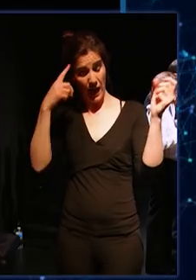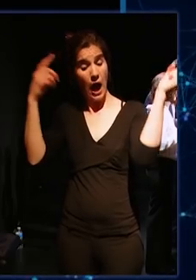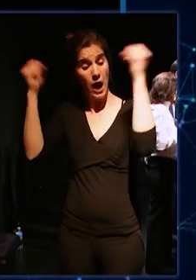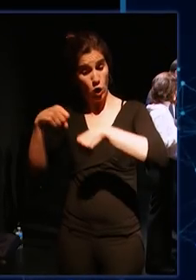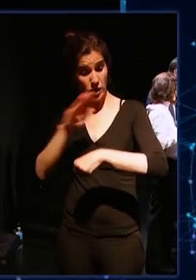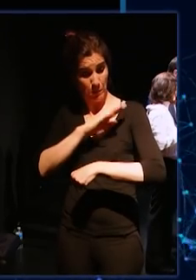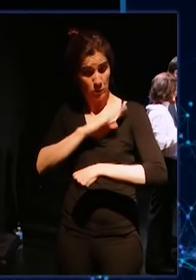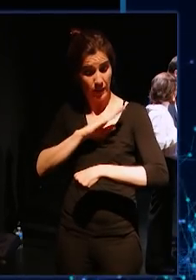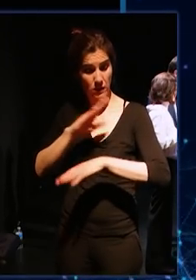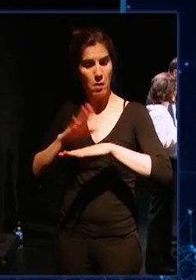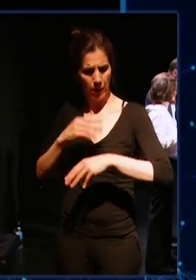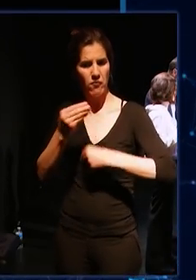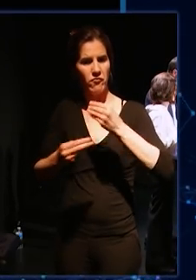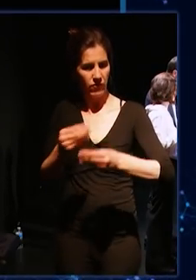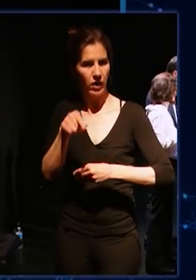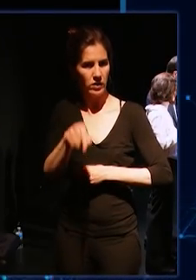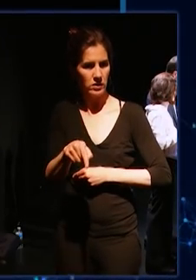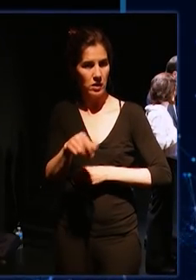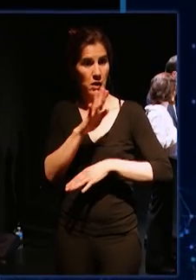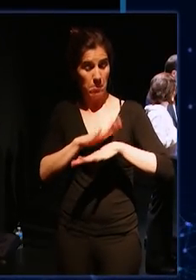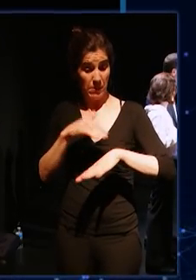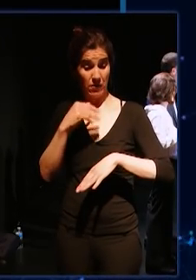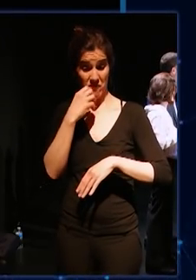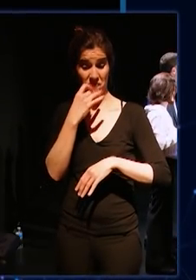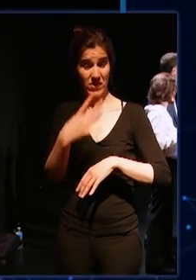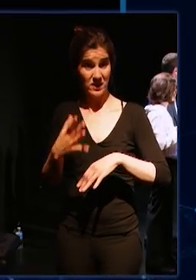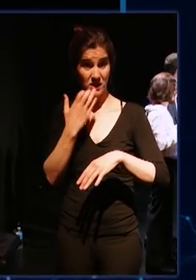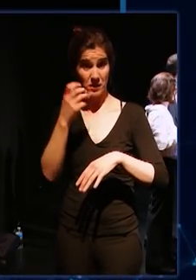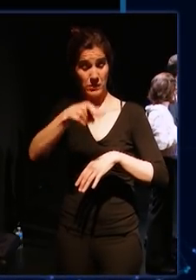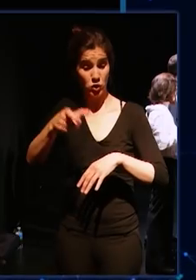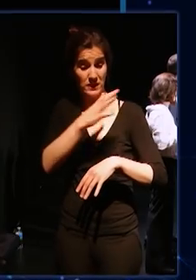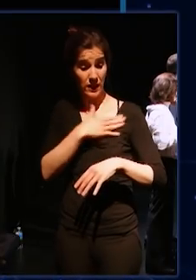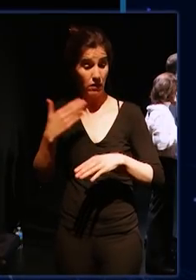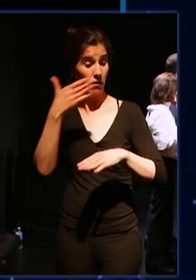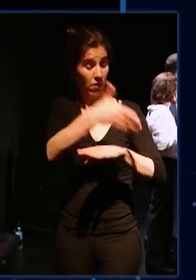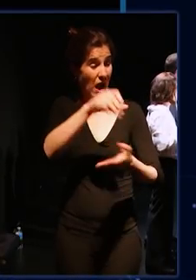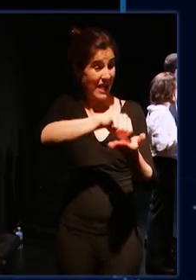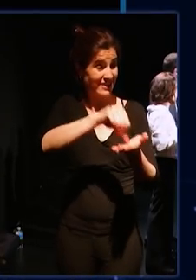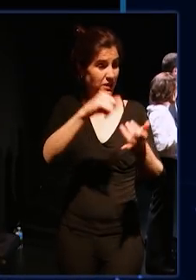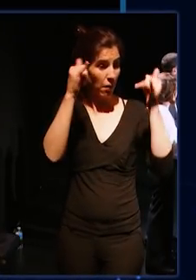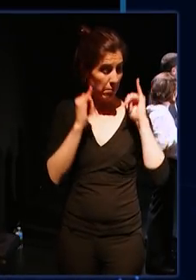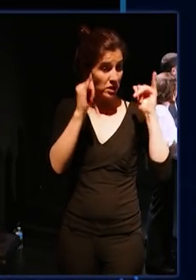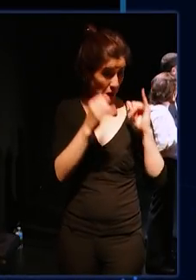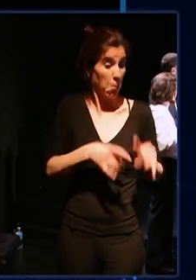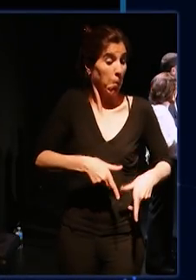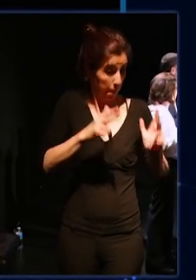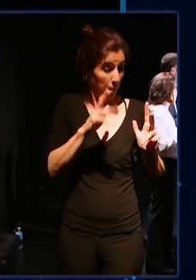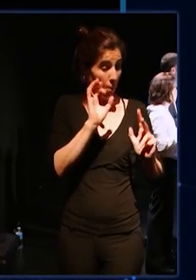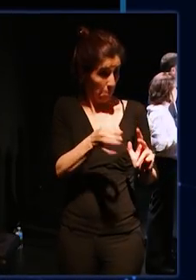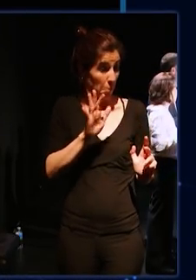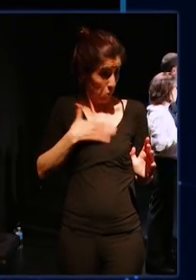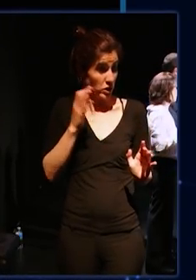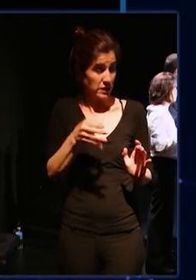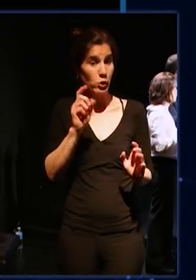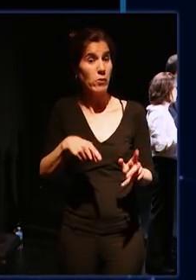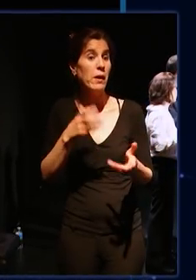i així facilitar que la gent que vulgui venir a Cardedeu a passejar ho podrà fer en l'espai del centre, però qui vulgui venir a comprar també podrà